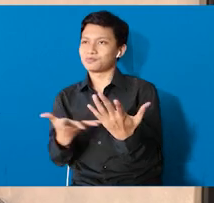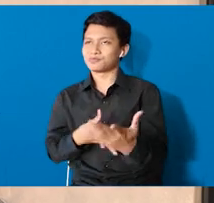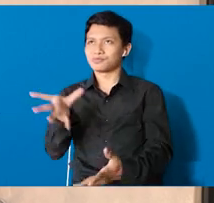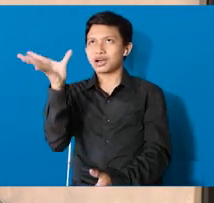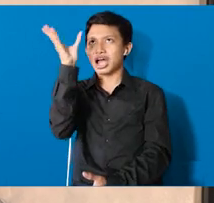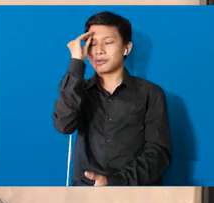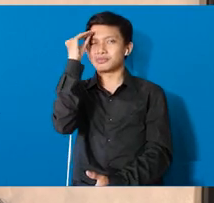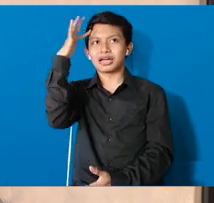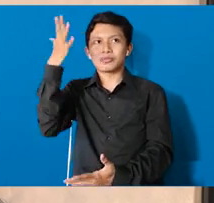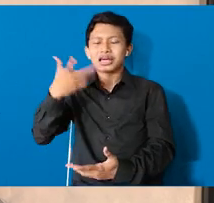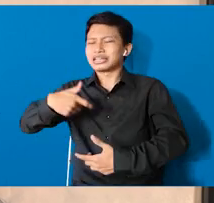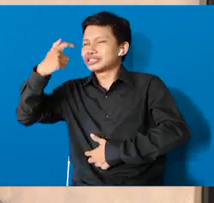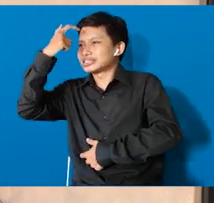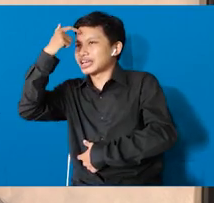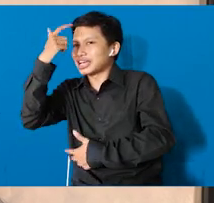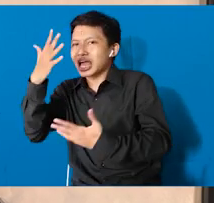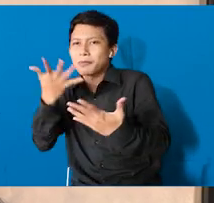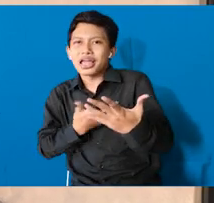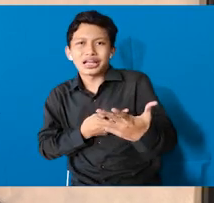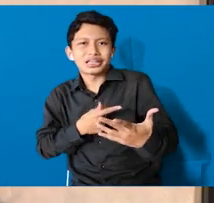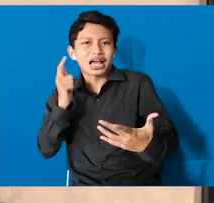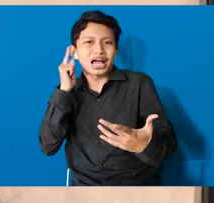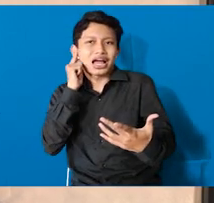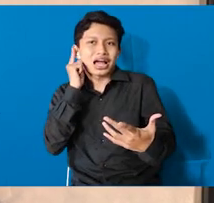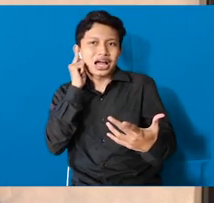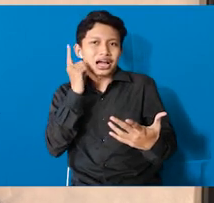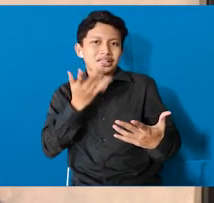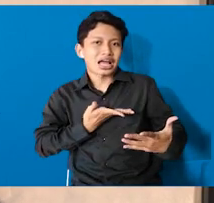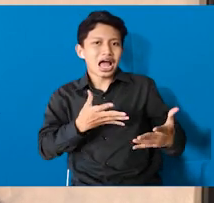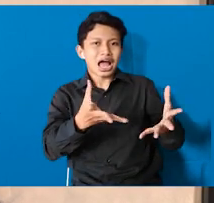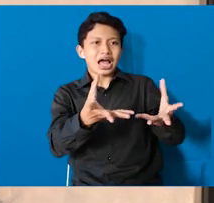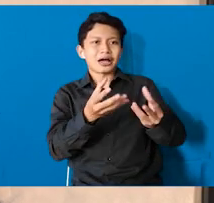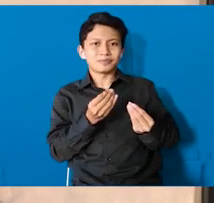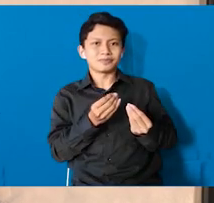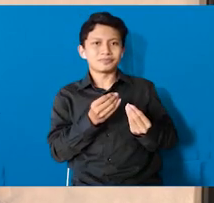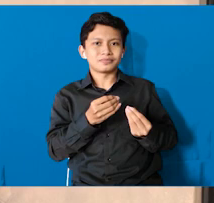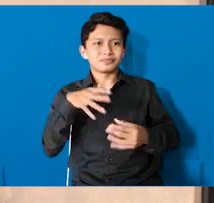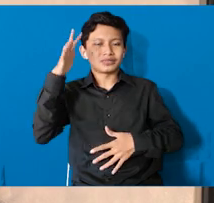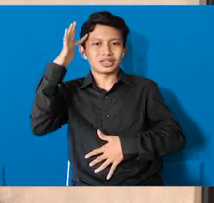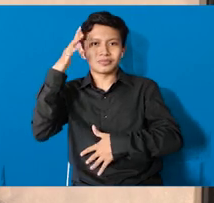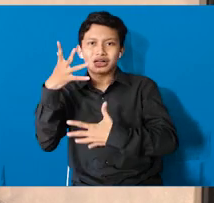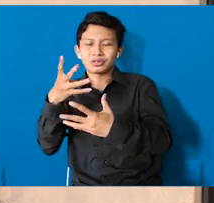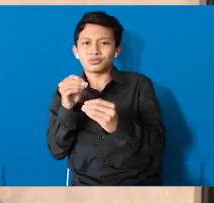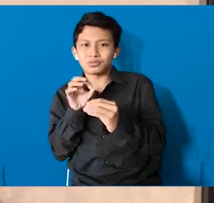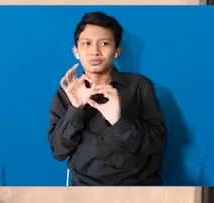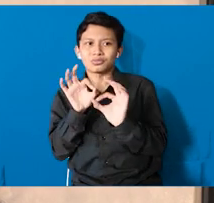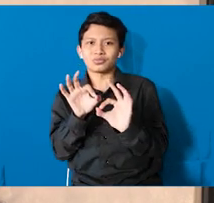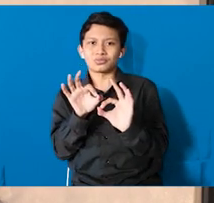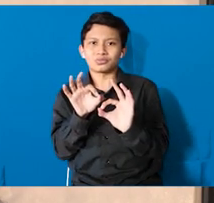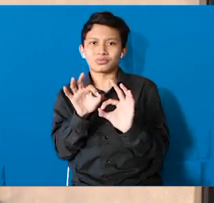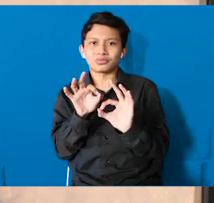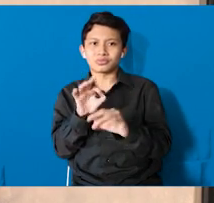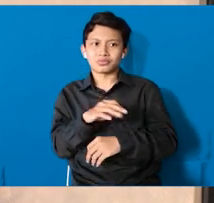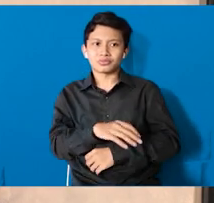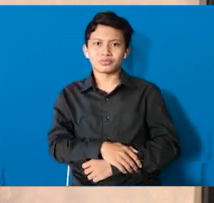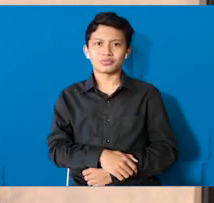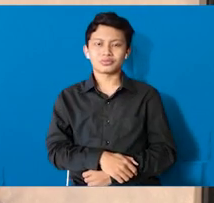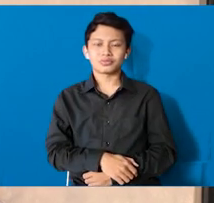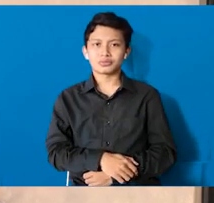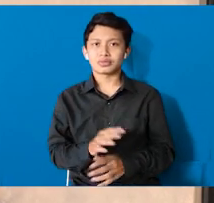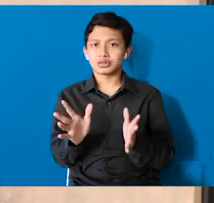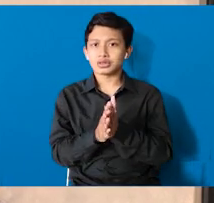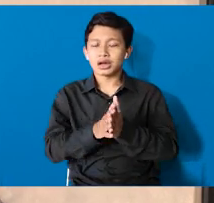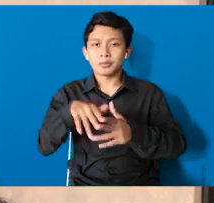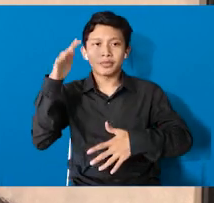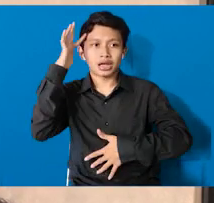dini penyakit apa yang akan kita terima atau yang kita nopong kisah sangat panjang yang kita akan rasakan besok.